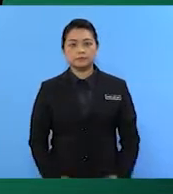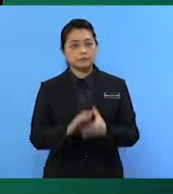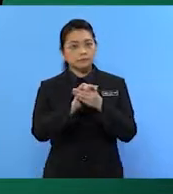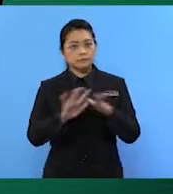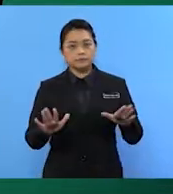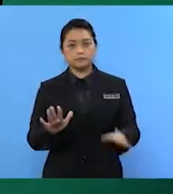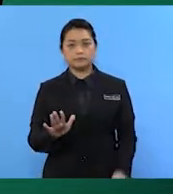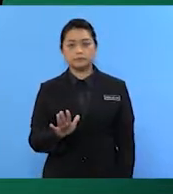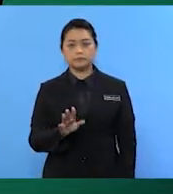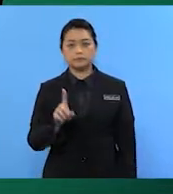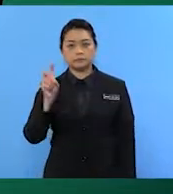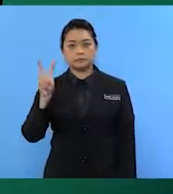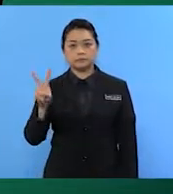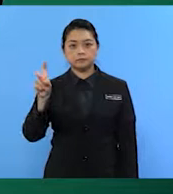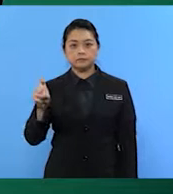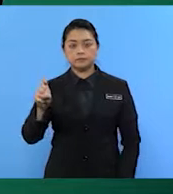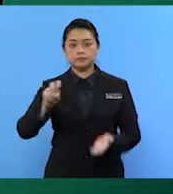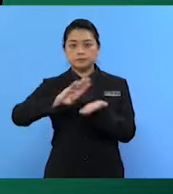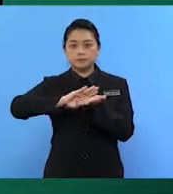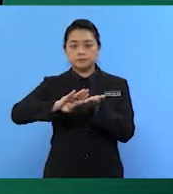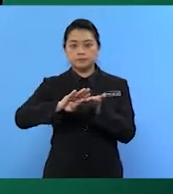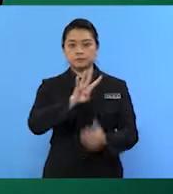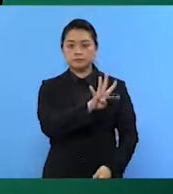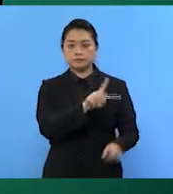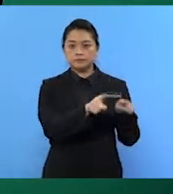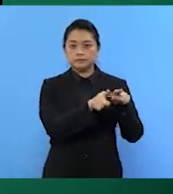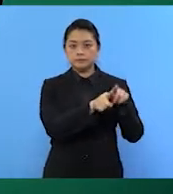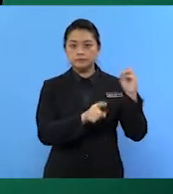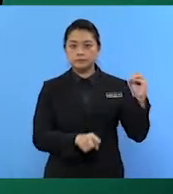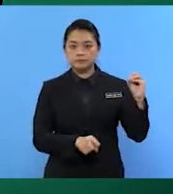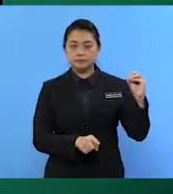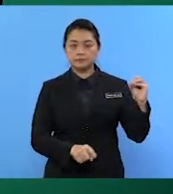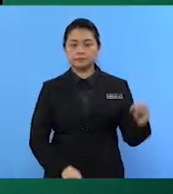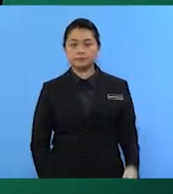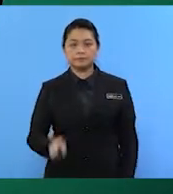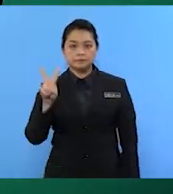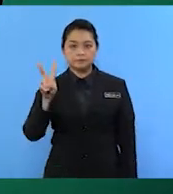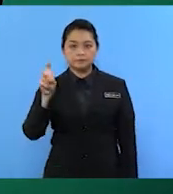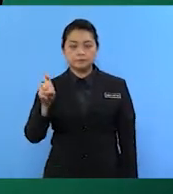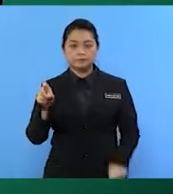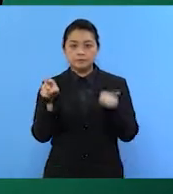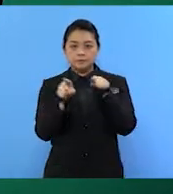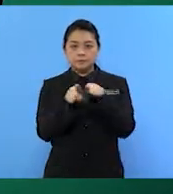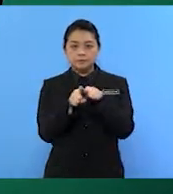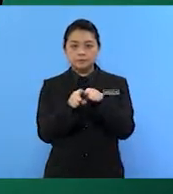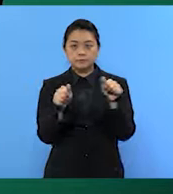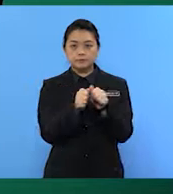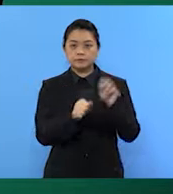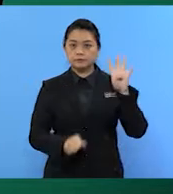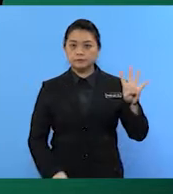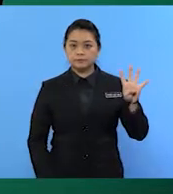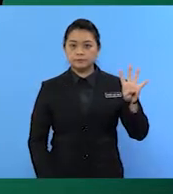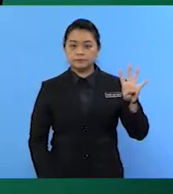Selesaikan 2X tolak 4 sama dengan sifar. 2X sama dengan